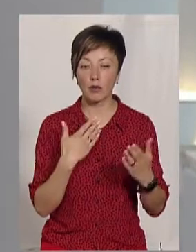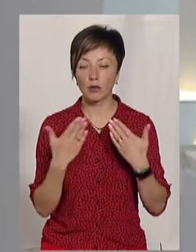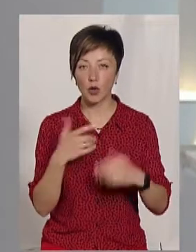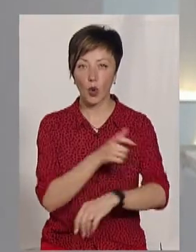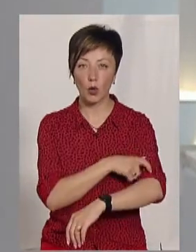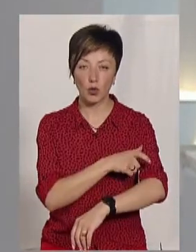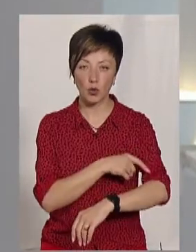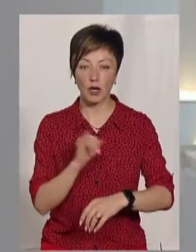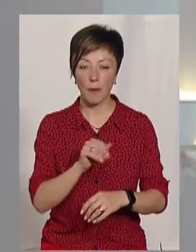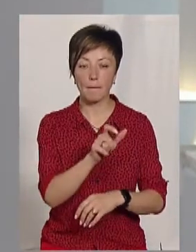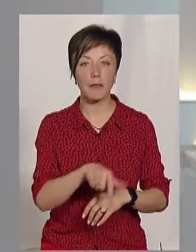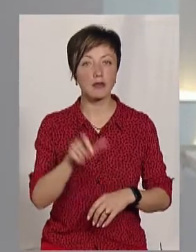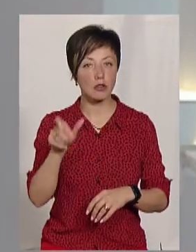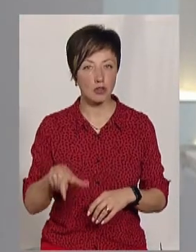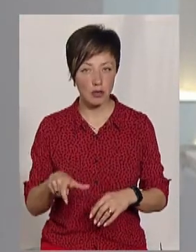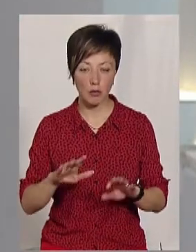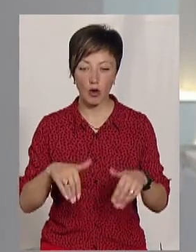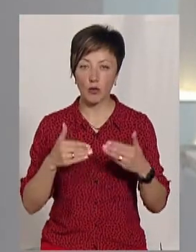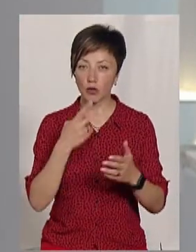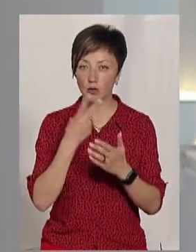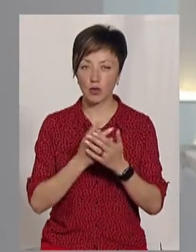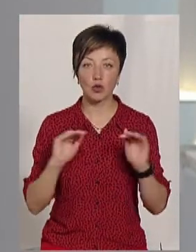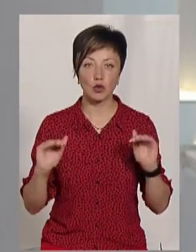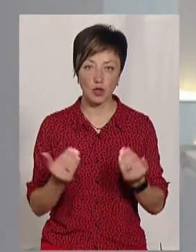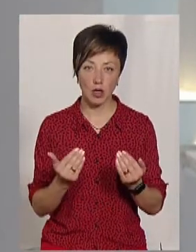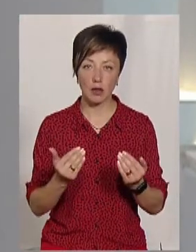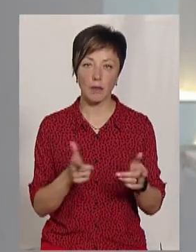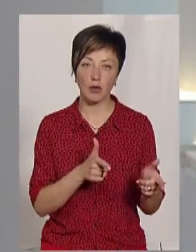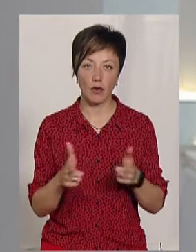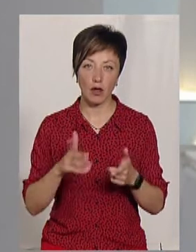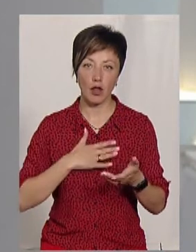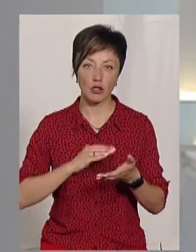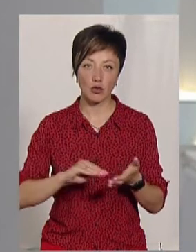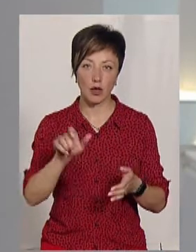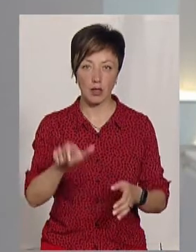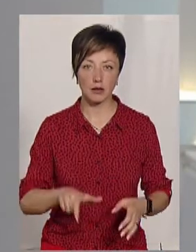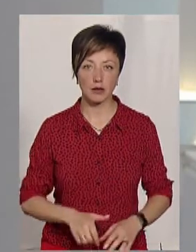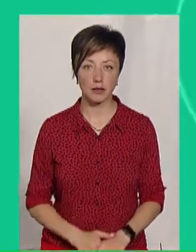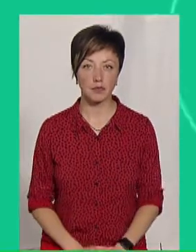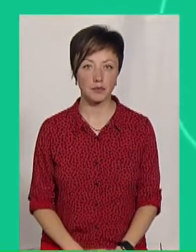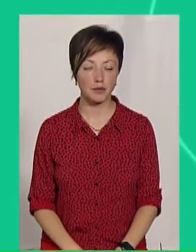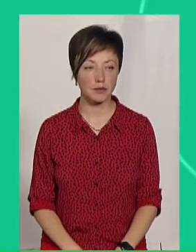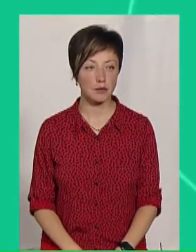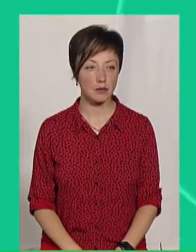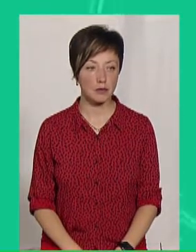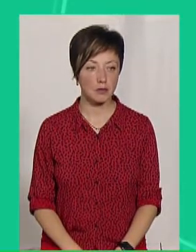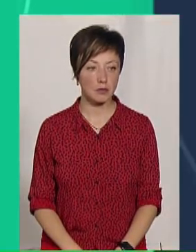з кондукторкою і пасажирами. Пропоную переглянути сюжет, який підготувала журналістка.